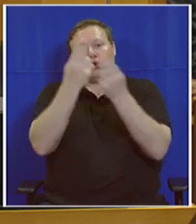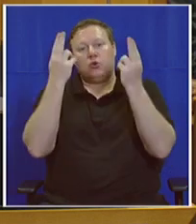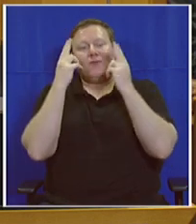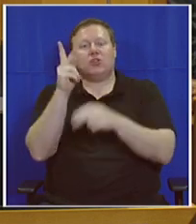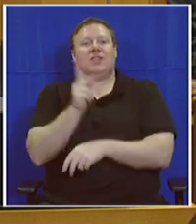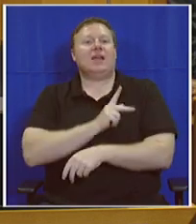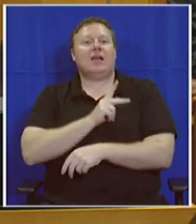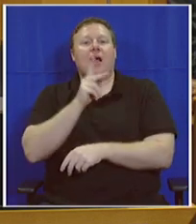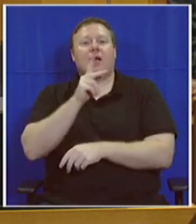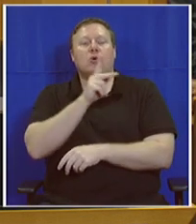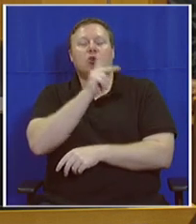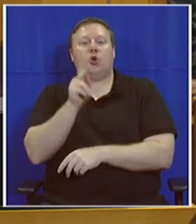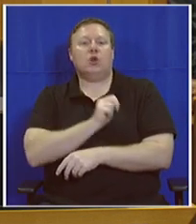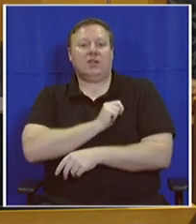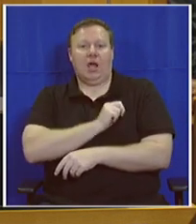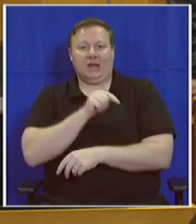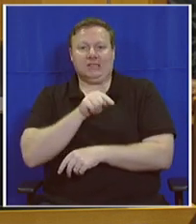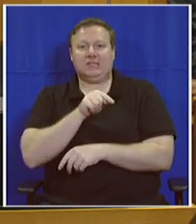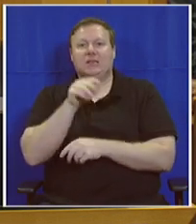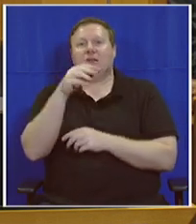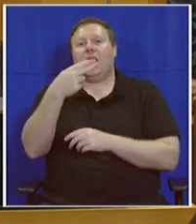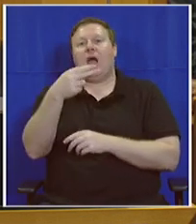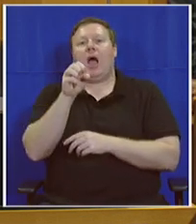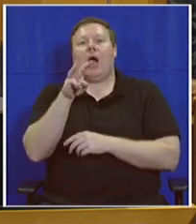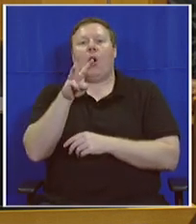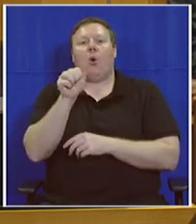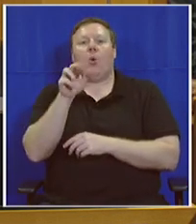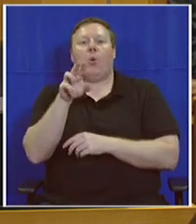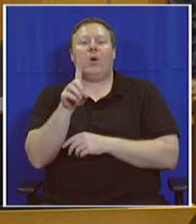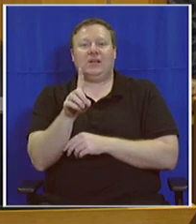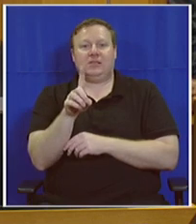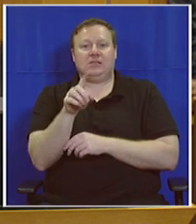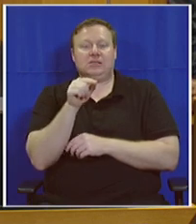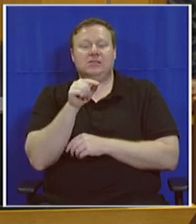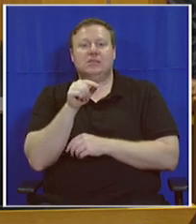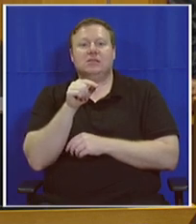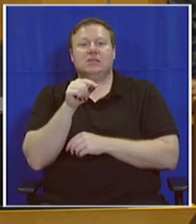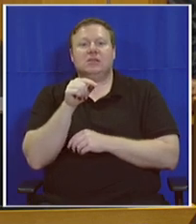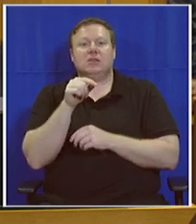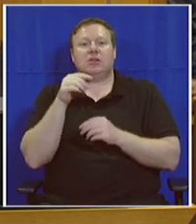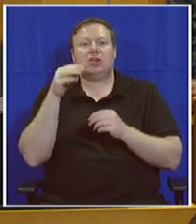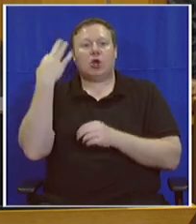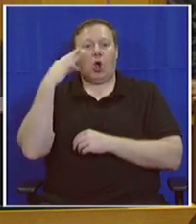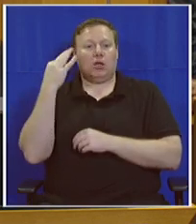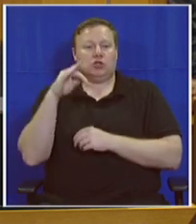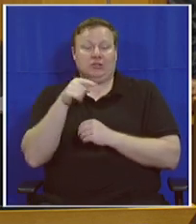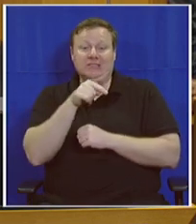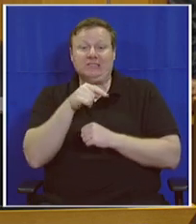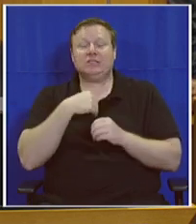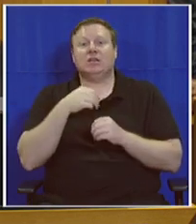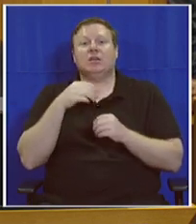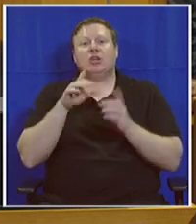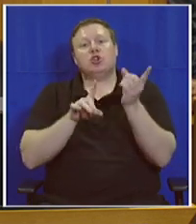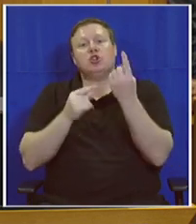khona imfundo enomsila kwezobuchwepheshe indlu le mayiqaphele into yoba